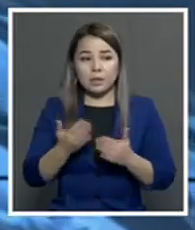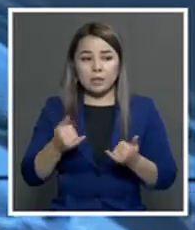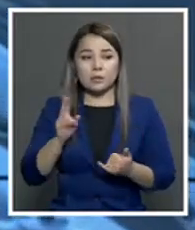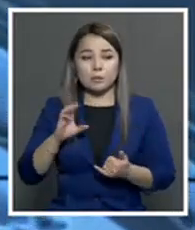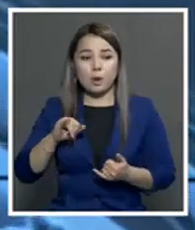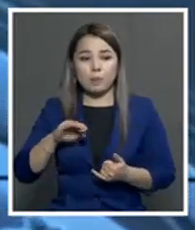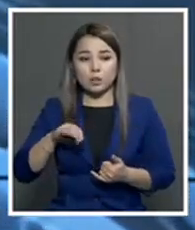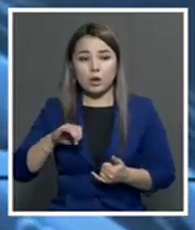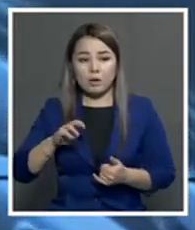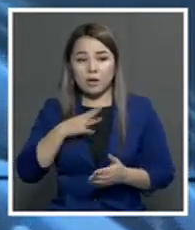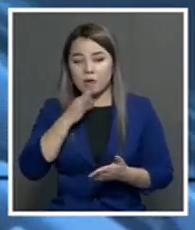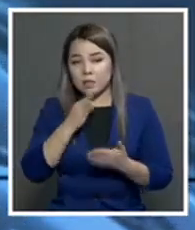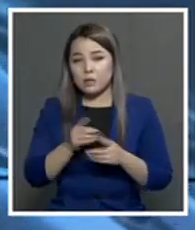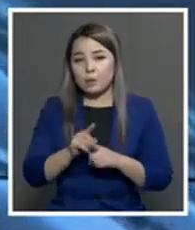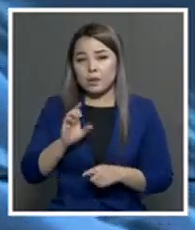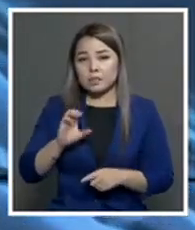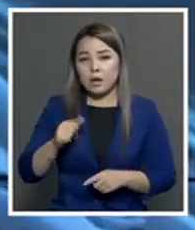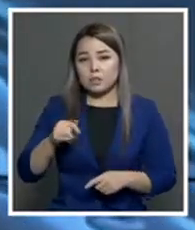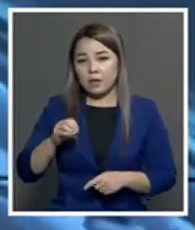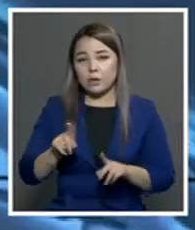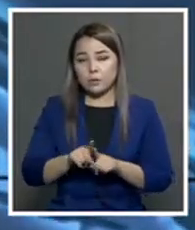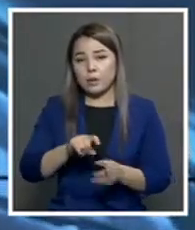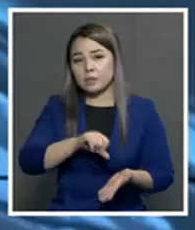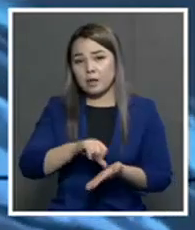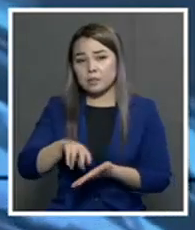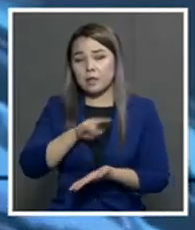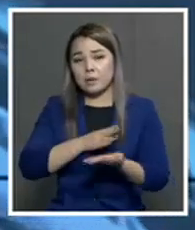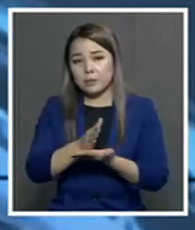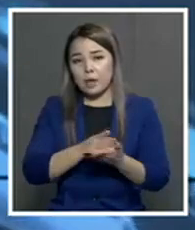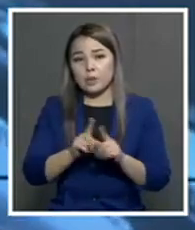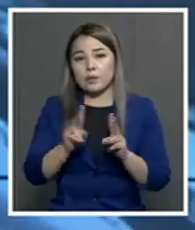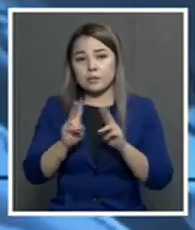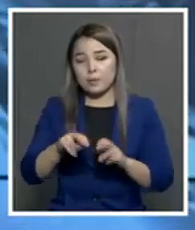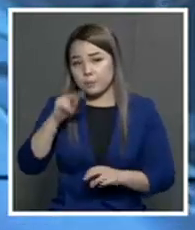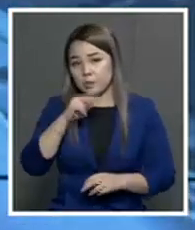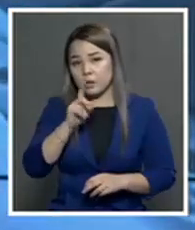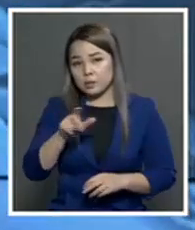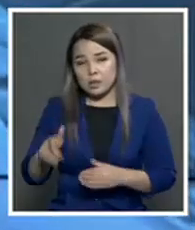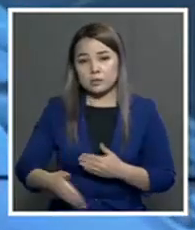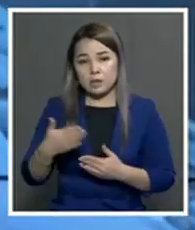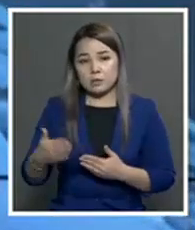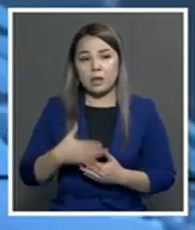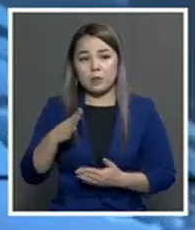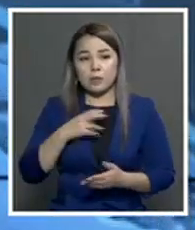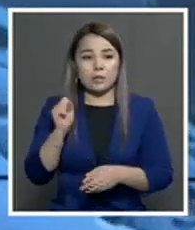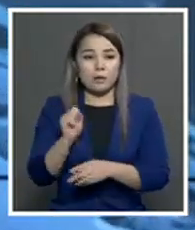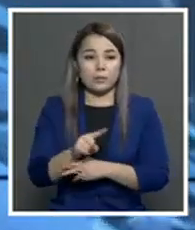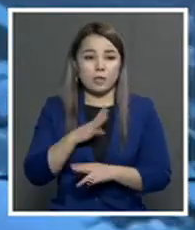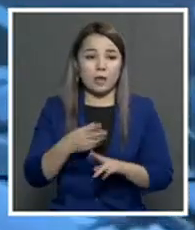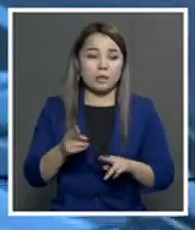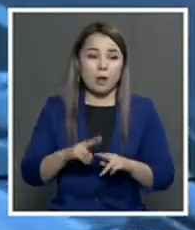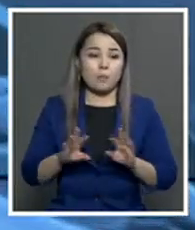Жомарт Тоқаев қала әкімі Бақытжан Сағынтаевқа бұл іске қатысты қызметтік тексеру жүргізіп, кінәлілерді жауапқа тартуды тапсырды.